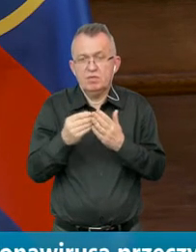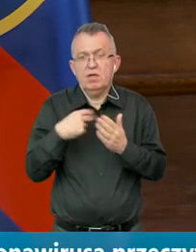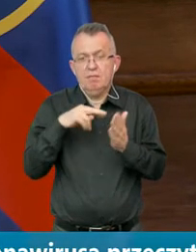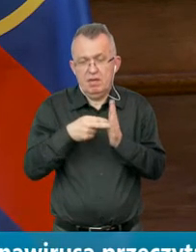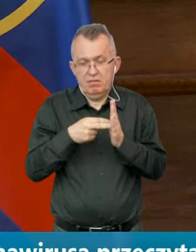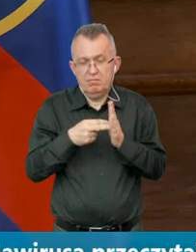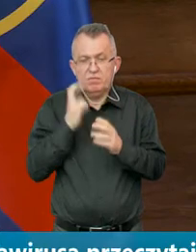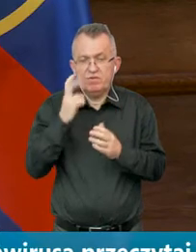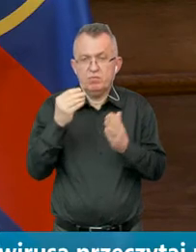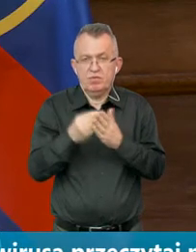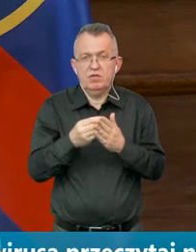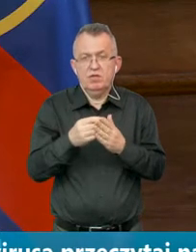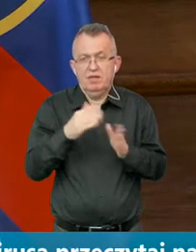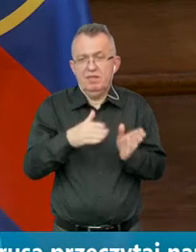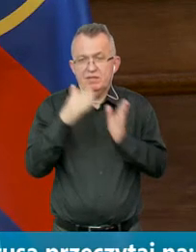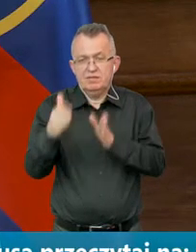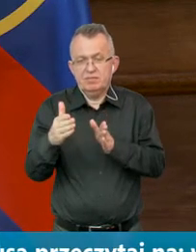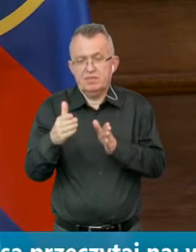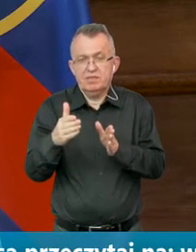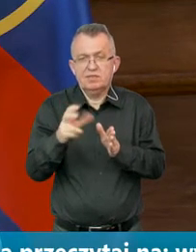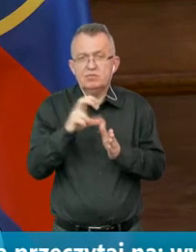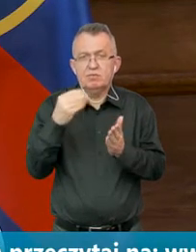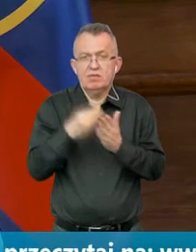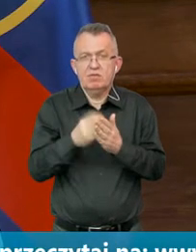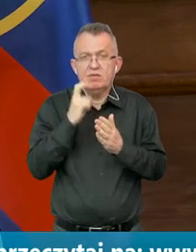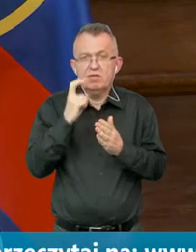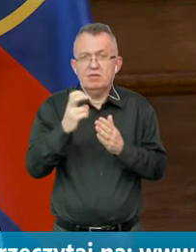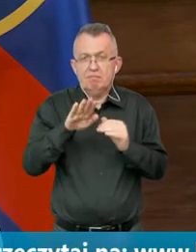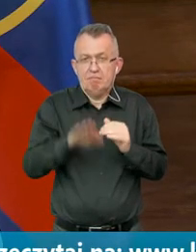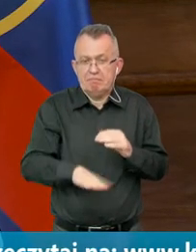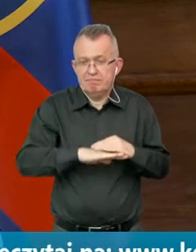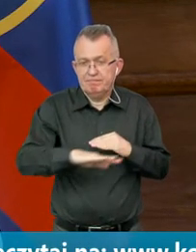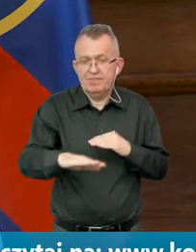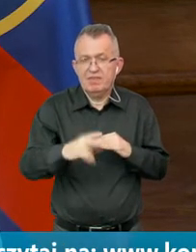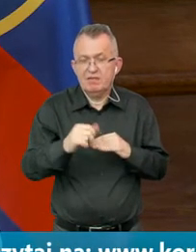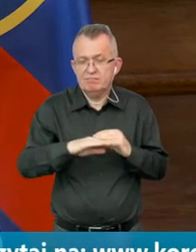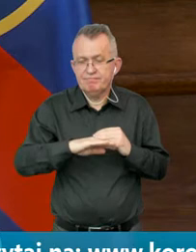zakupy w kolejnej perspektywie. Nie wiem, czy będą to tramwaje całkowicie niskopodłogowe, bo